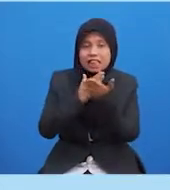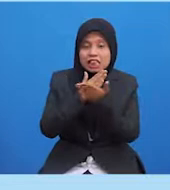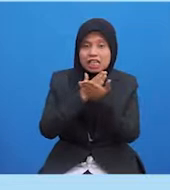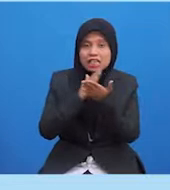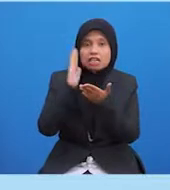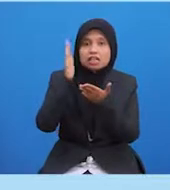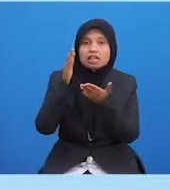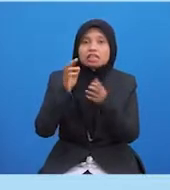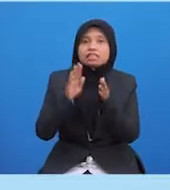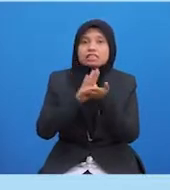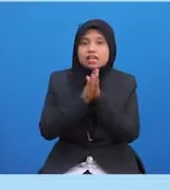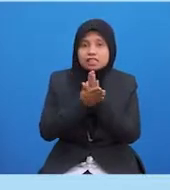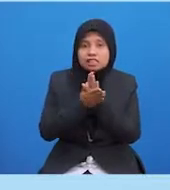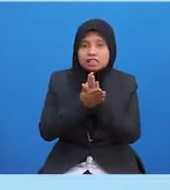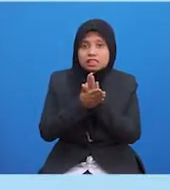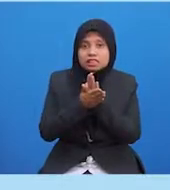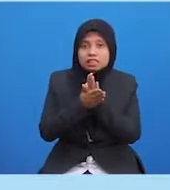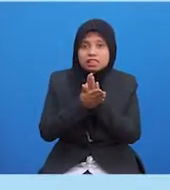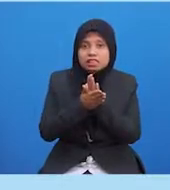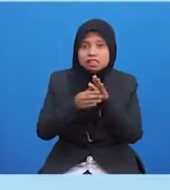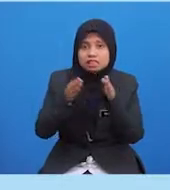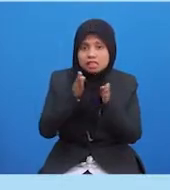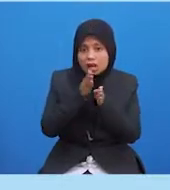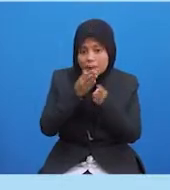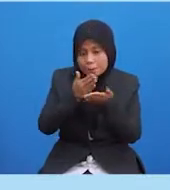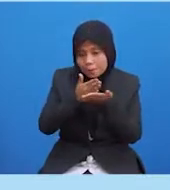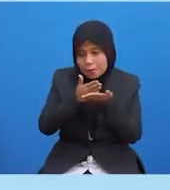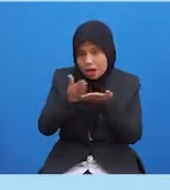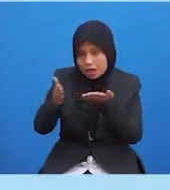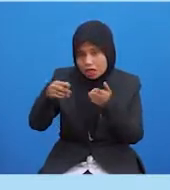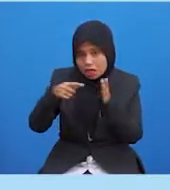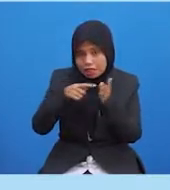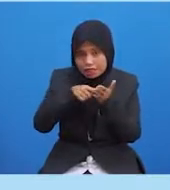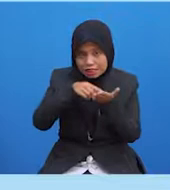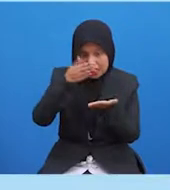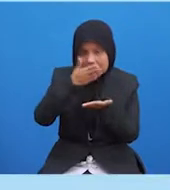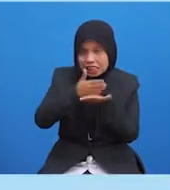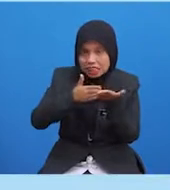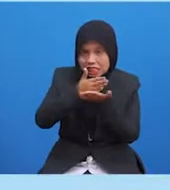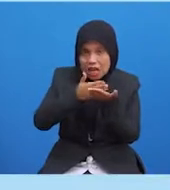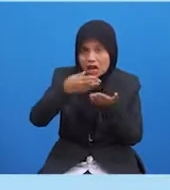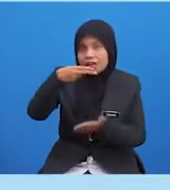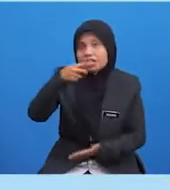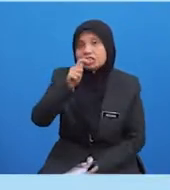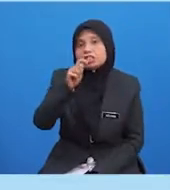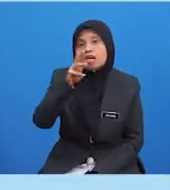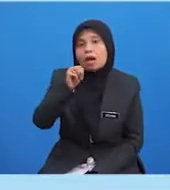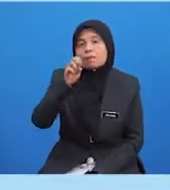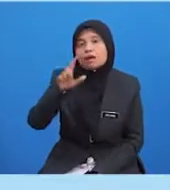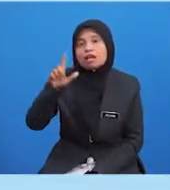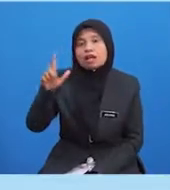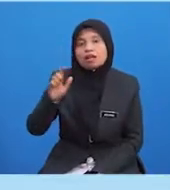menjadikan kedudukan teks berada di bahagian tengah dokumen HTML.